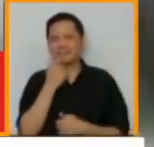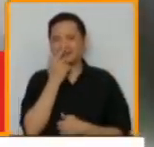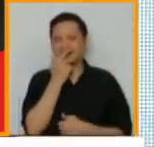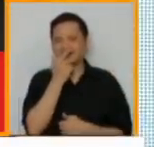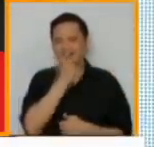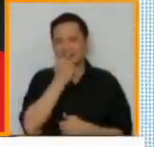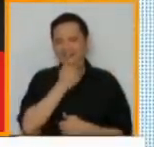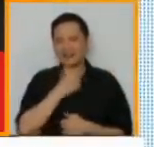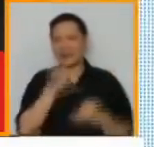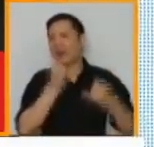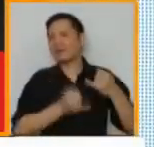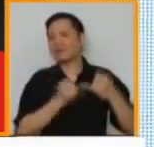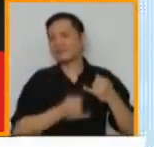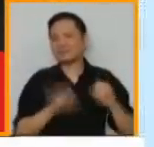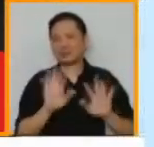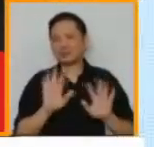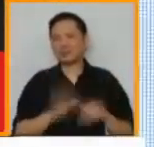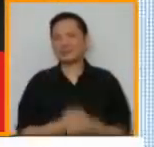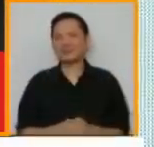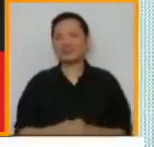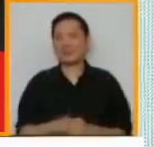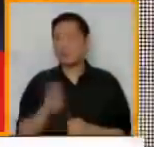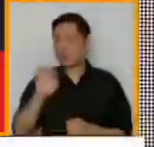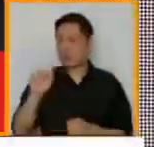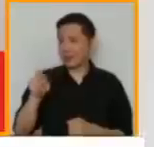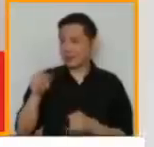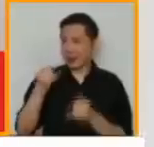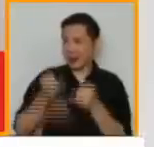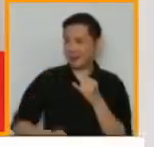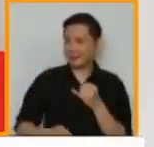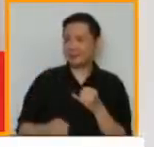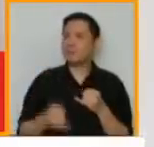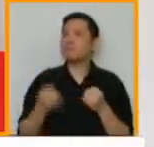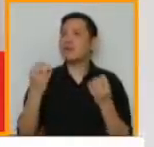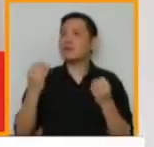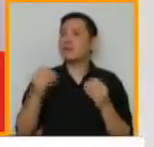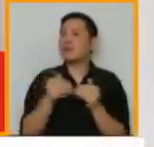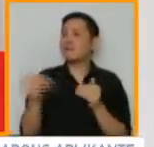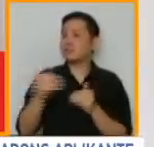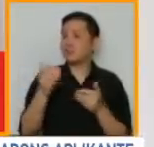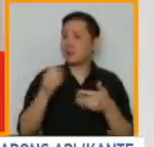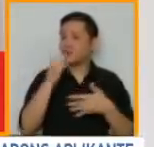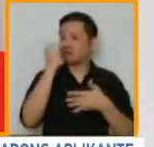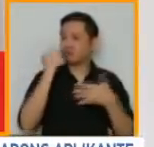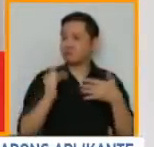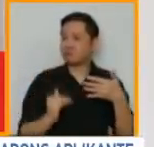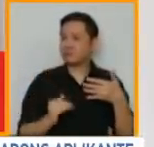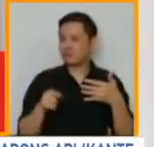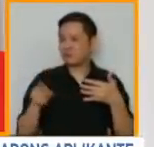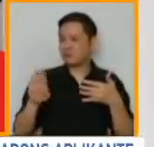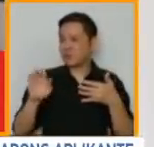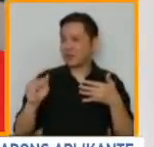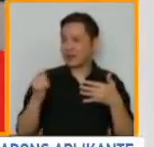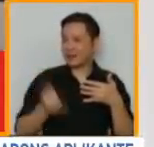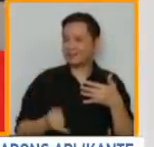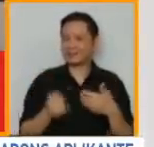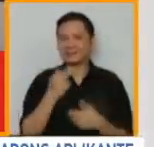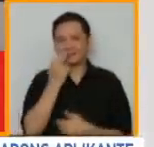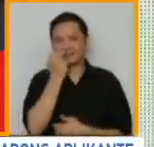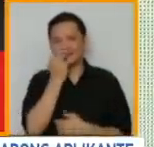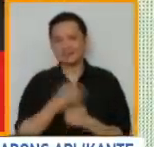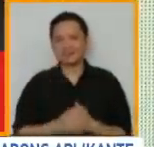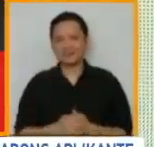Nandun siya sa dulo. Panghuli ka, Bea, okay? Marami tayong dapat unahin. I follow the material. Kung sino yung nababagay